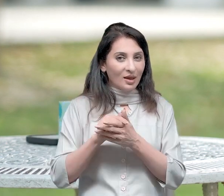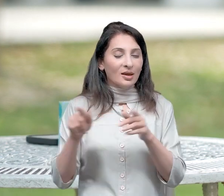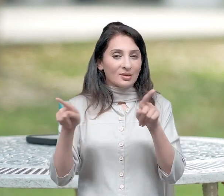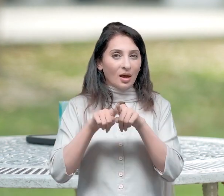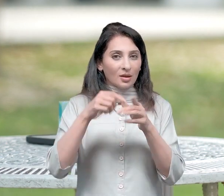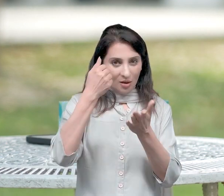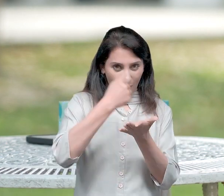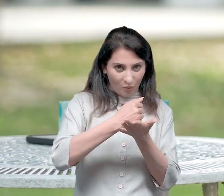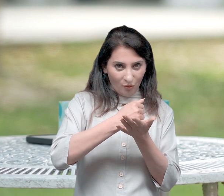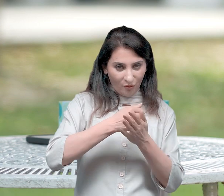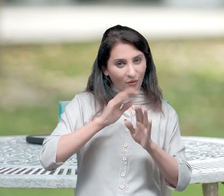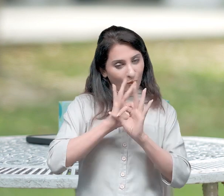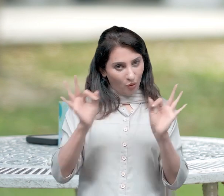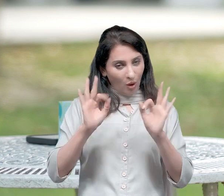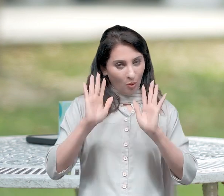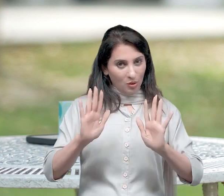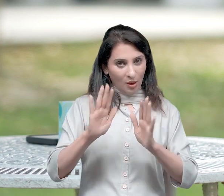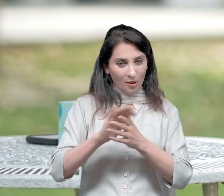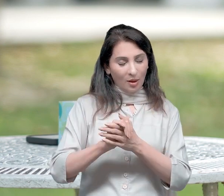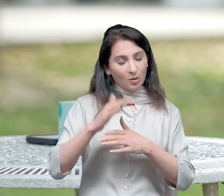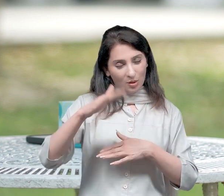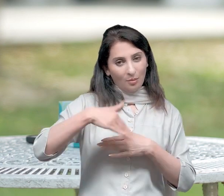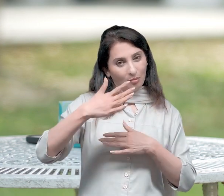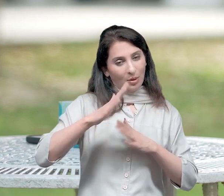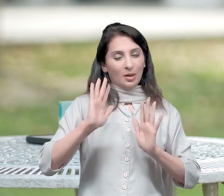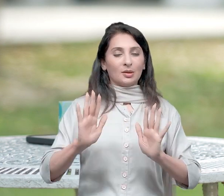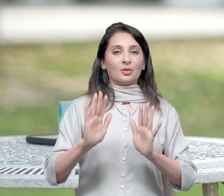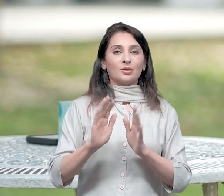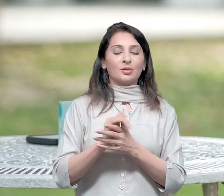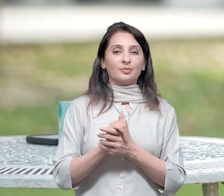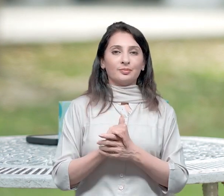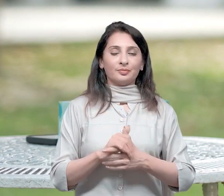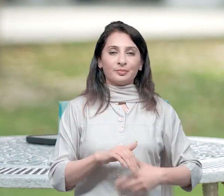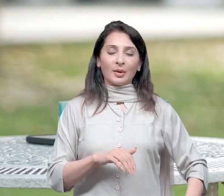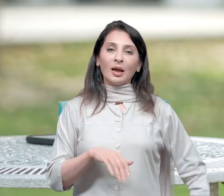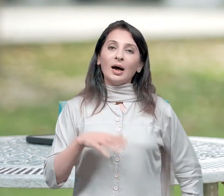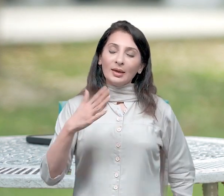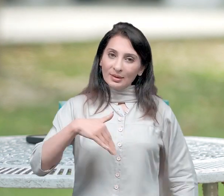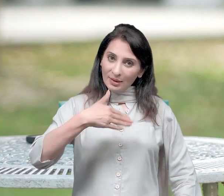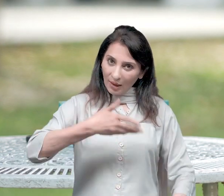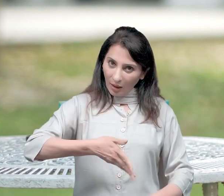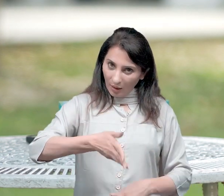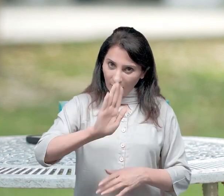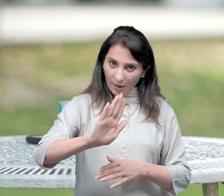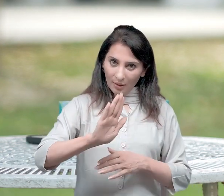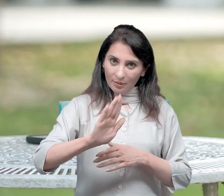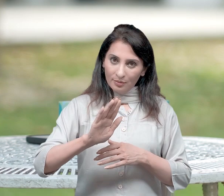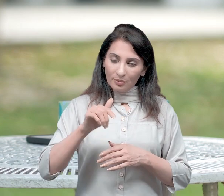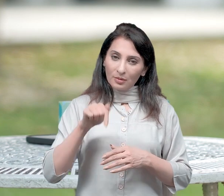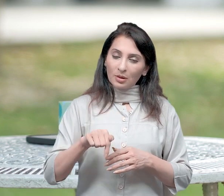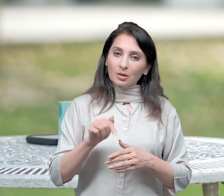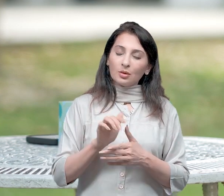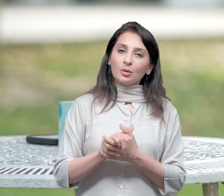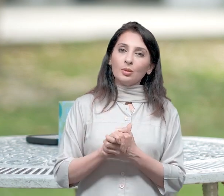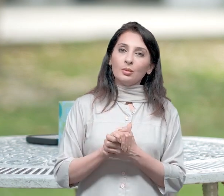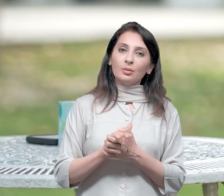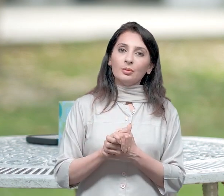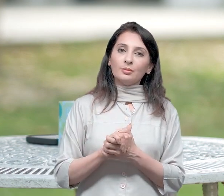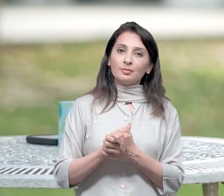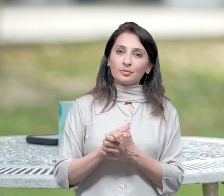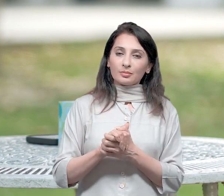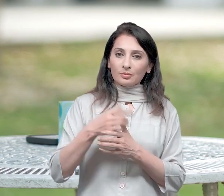شروع ہو جائے گا. ان دا لانگ رن اس چیز کو، کرنسی کو اسٹیبل کرنے کے